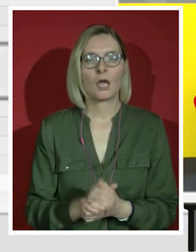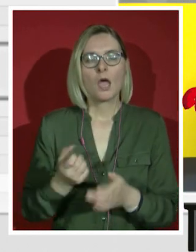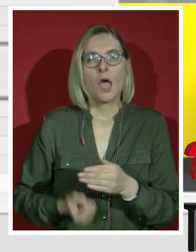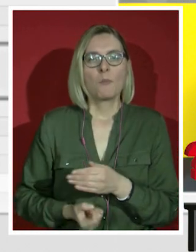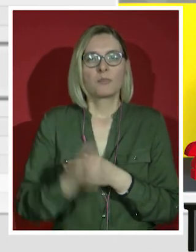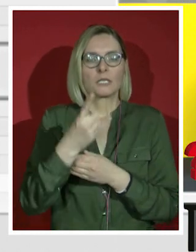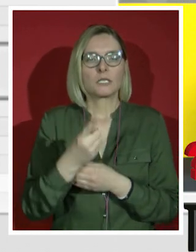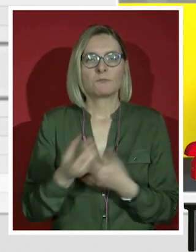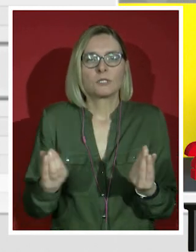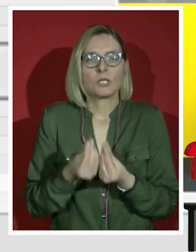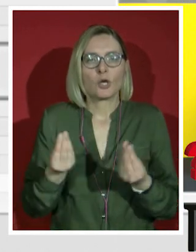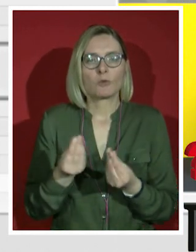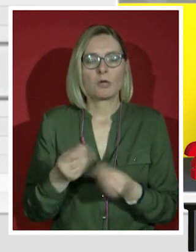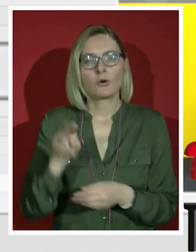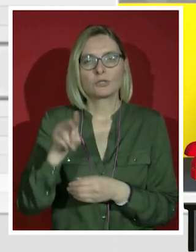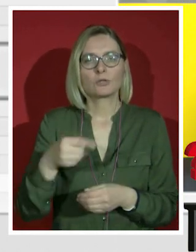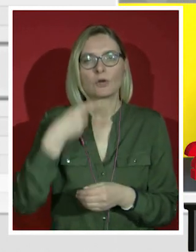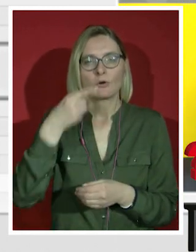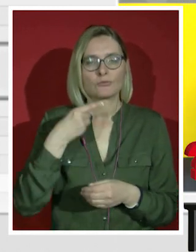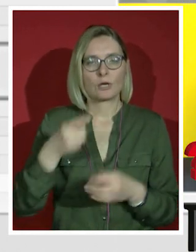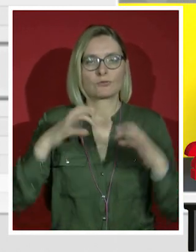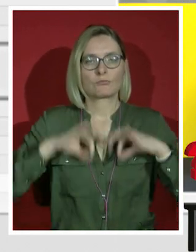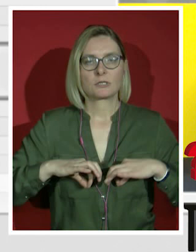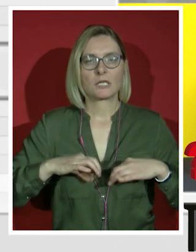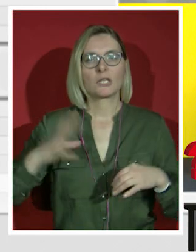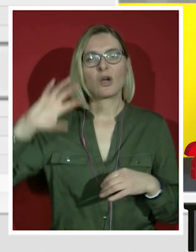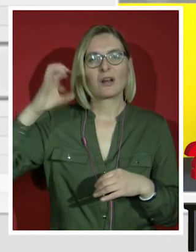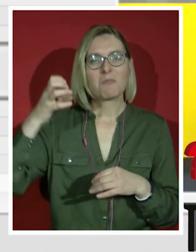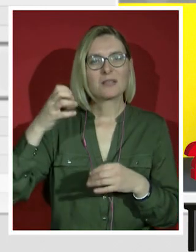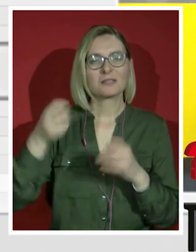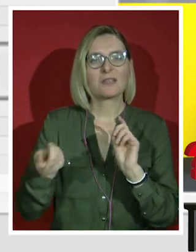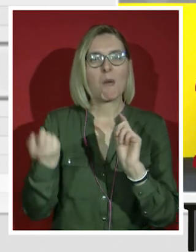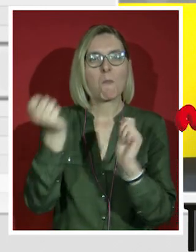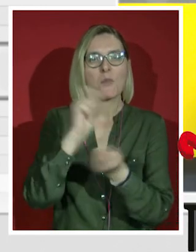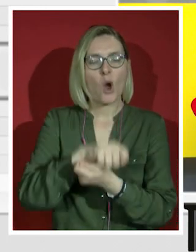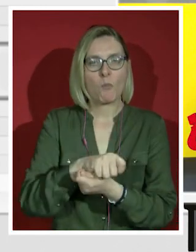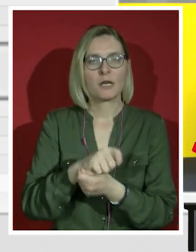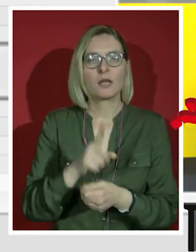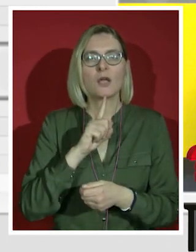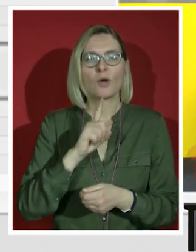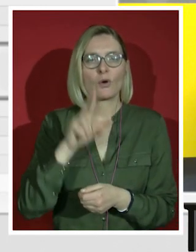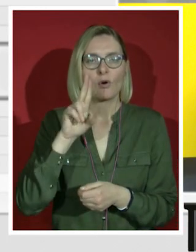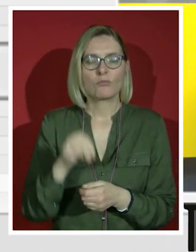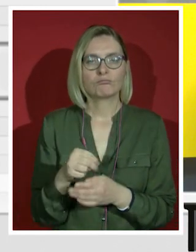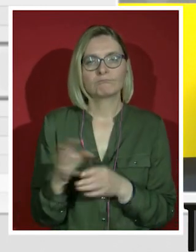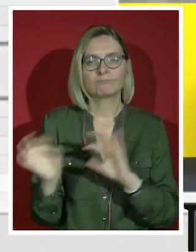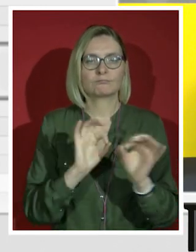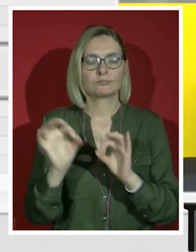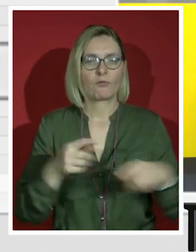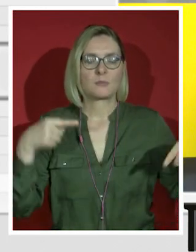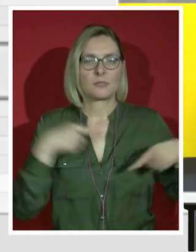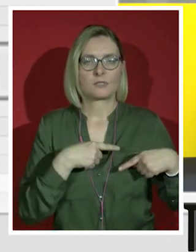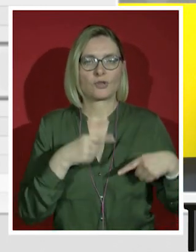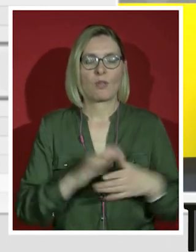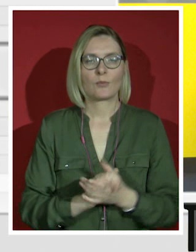Предизвици све нормално, како што каже и Наум, се климатските услови, шо мора да се прилагодуваме, за жал.